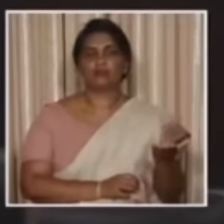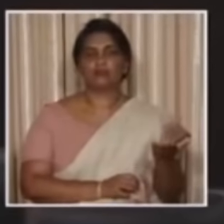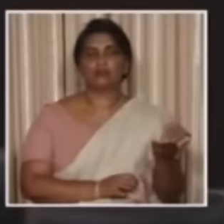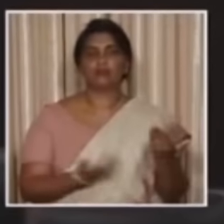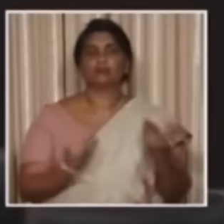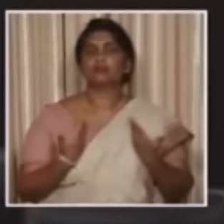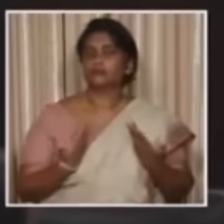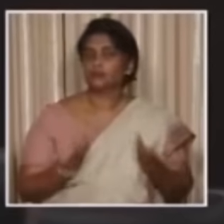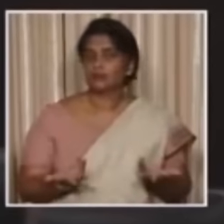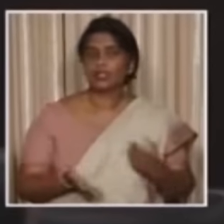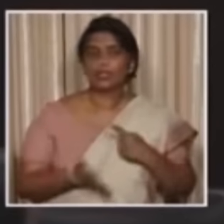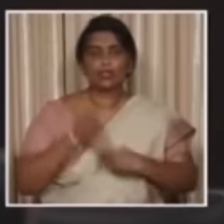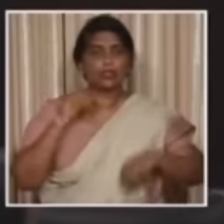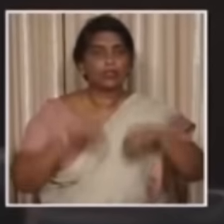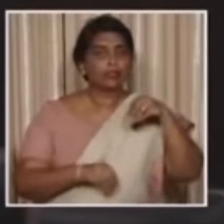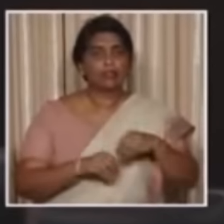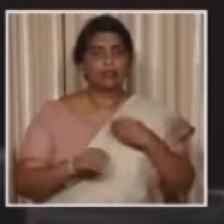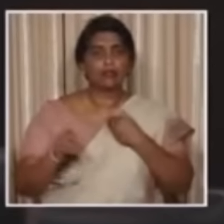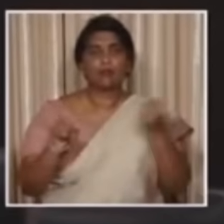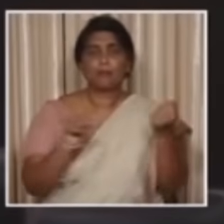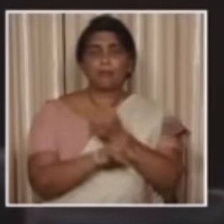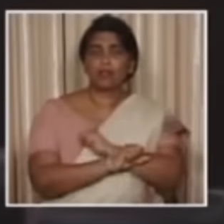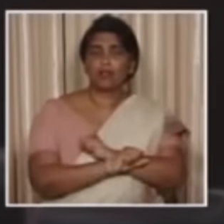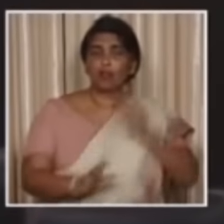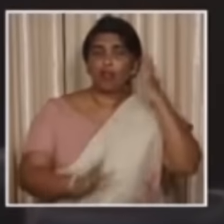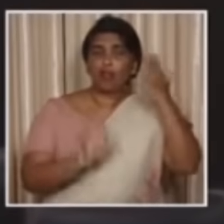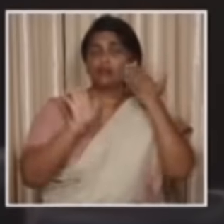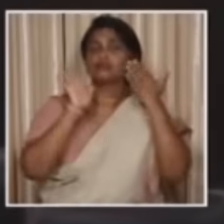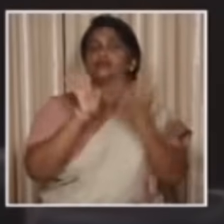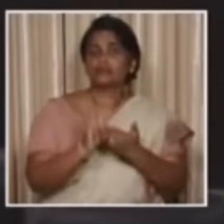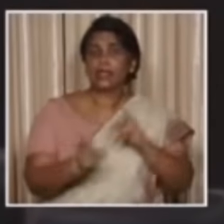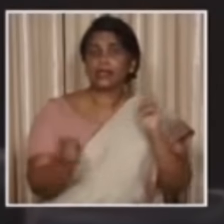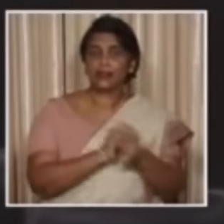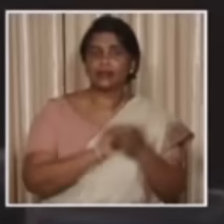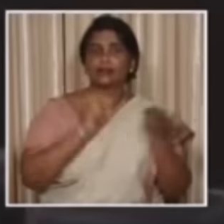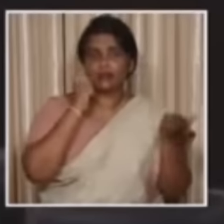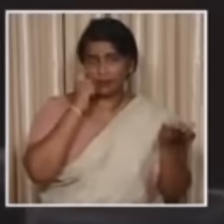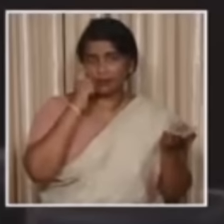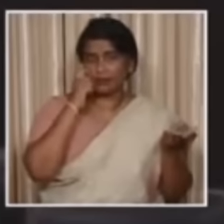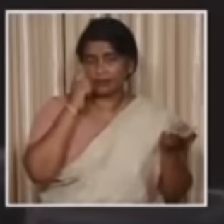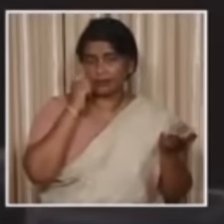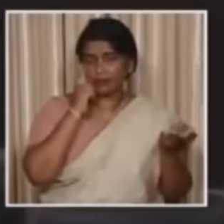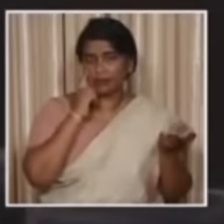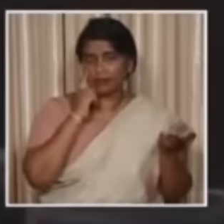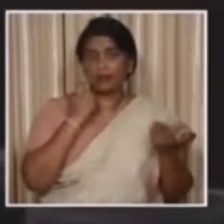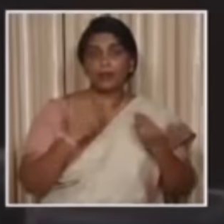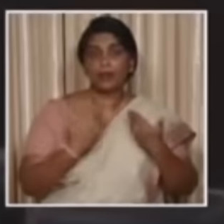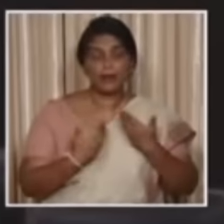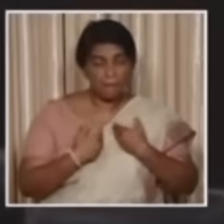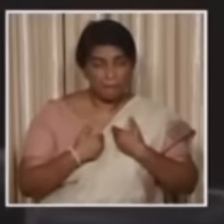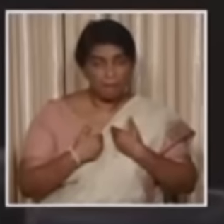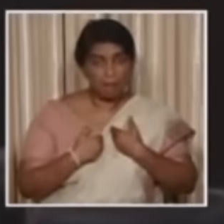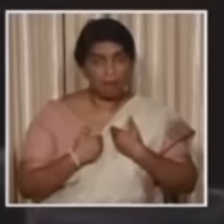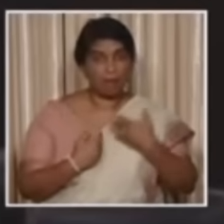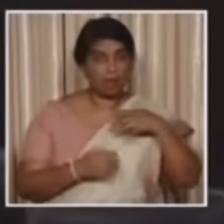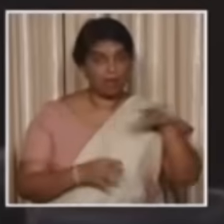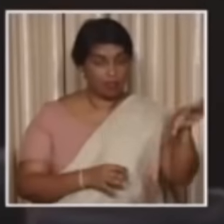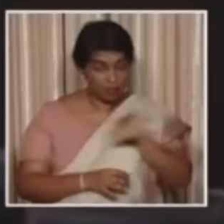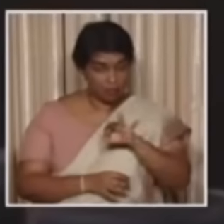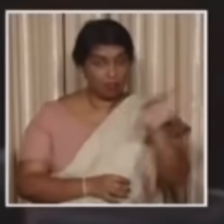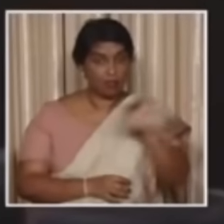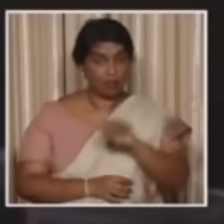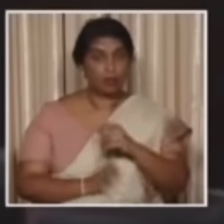මං දේශපාලන බැදියක් වීමක් නැති බව ලෝකෙට කියනවනේ ක්‍රිකට් එක මා පත් කරපු